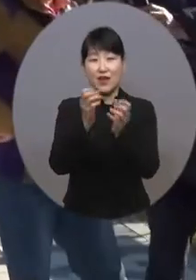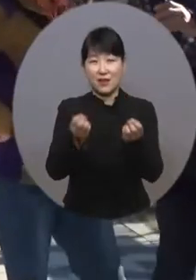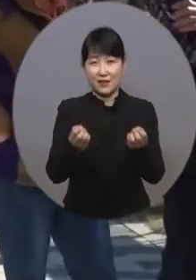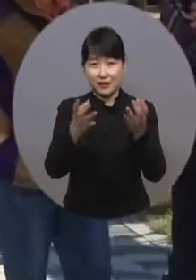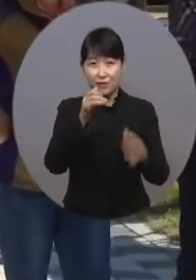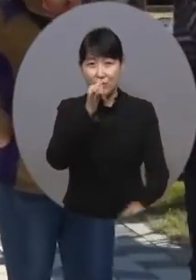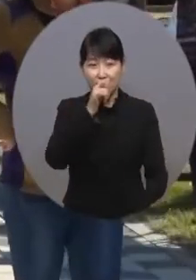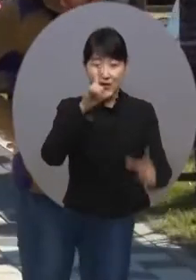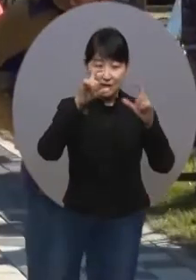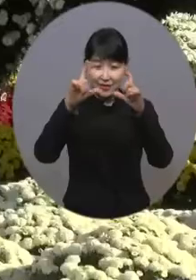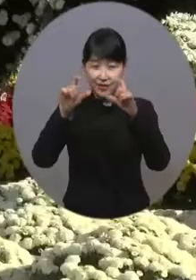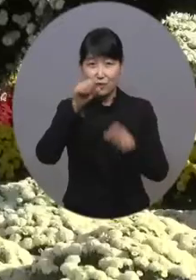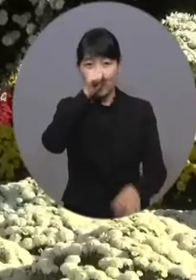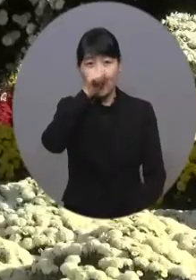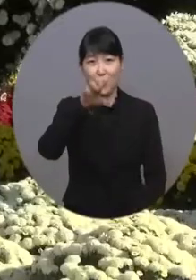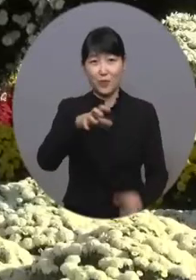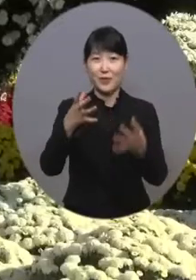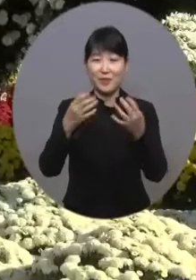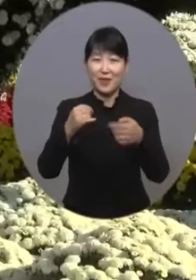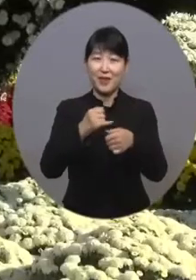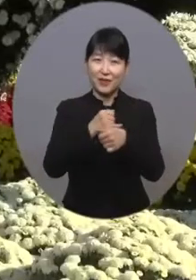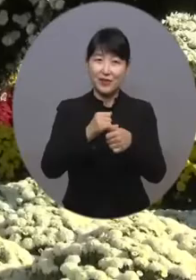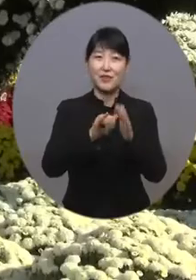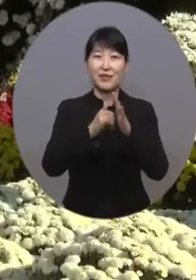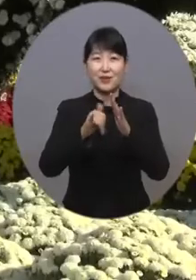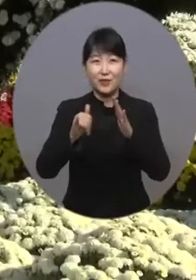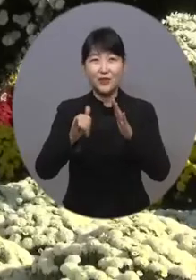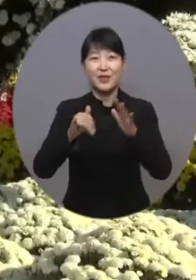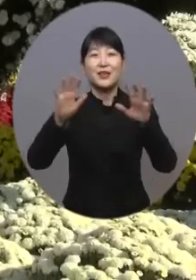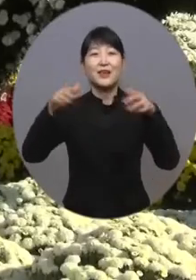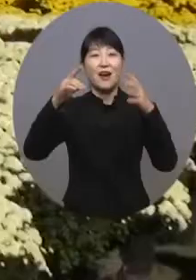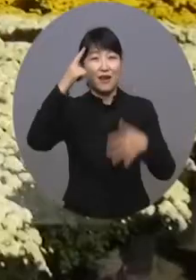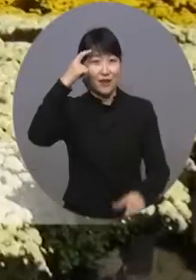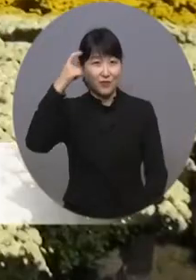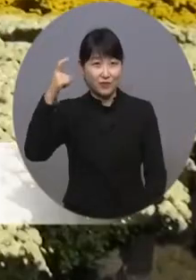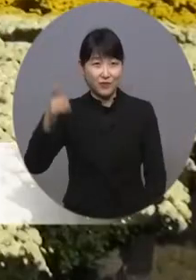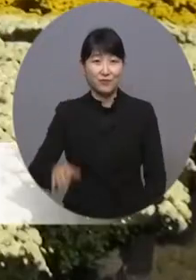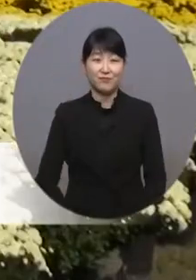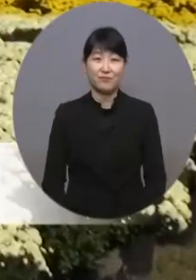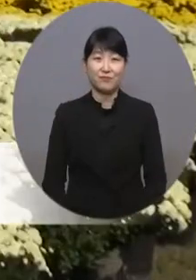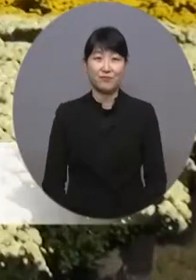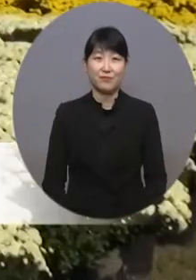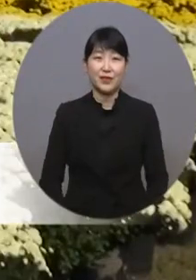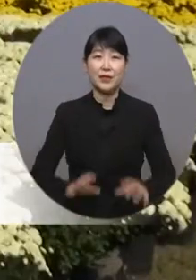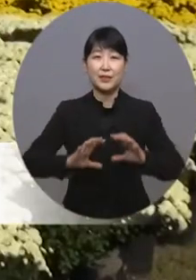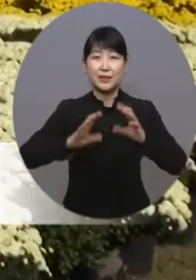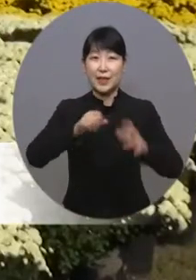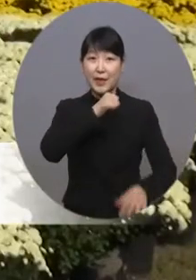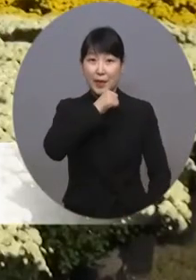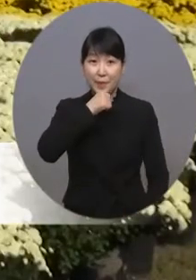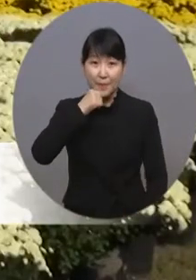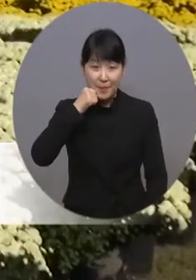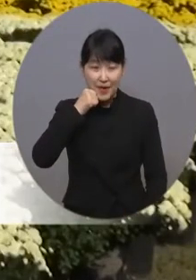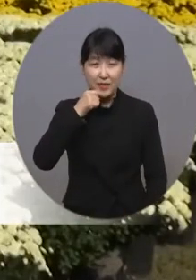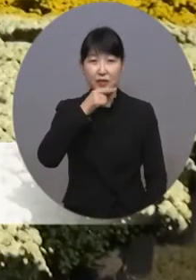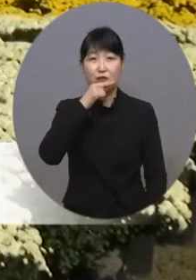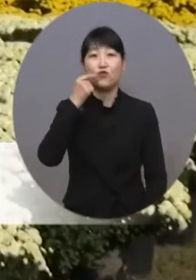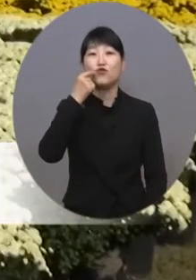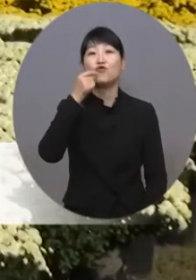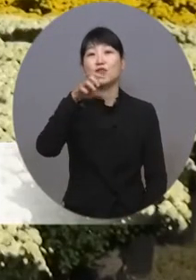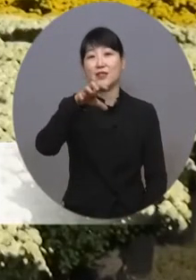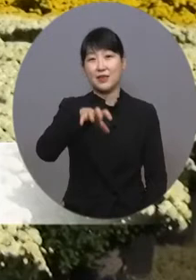찾은 연인들과 가족들에게 향기로운 가을의 추억을 선사했습니다. 세계인의 입맛, 순창의